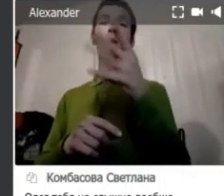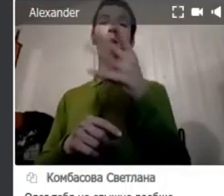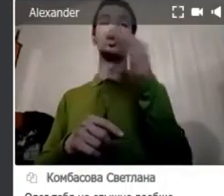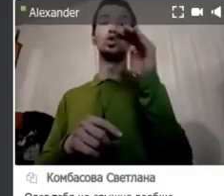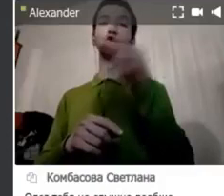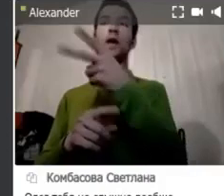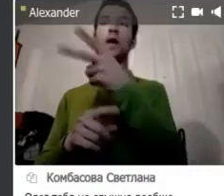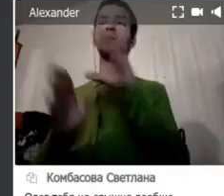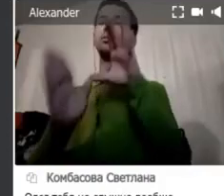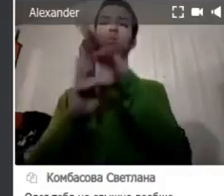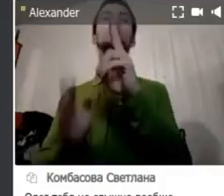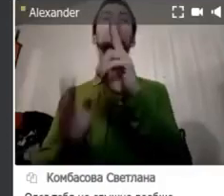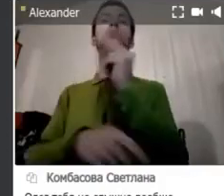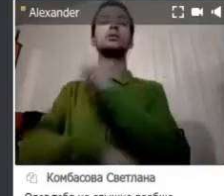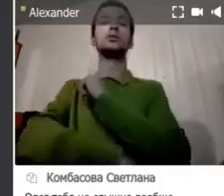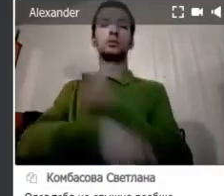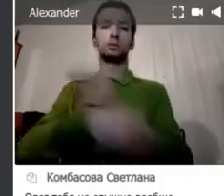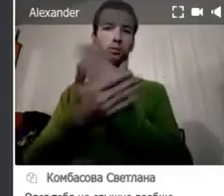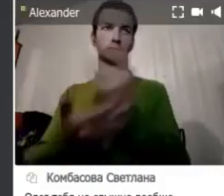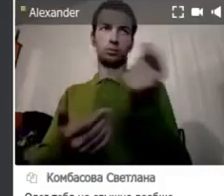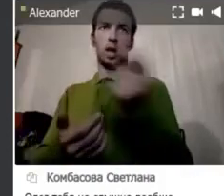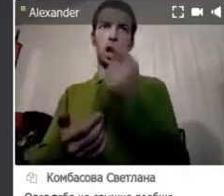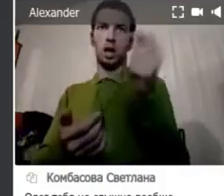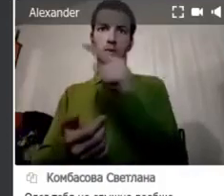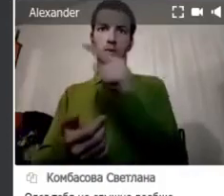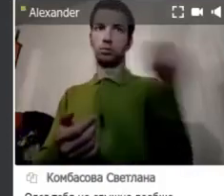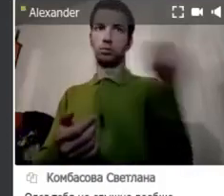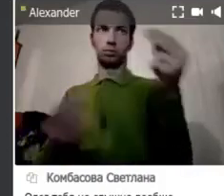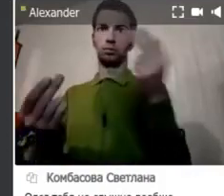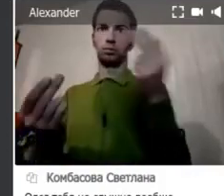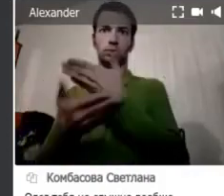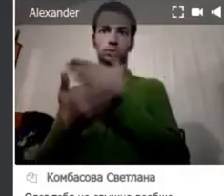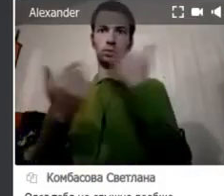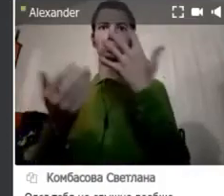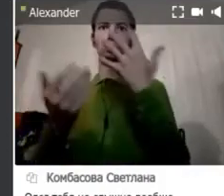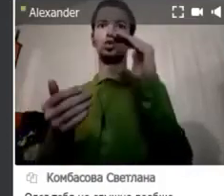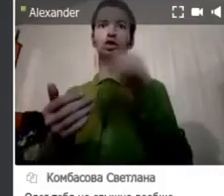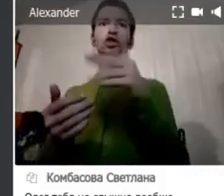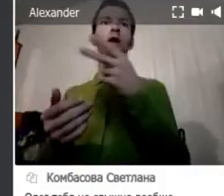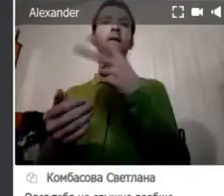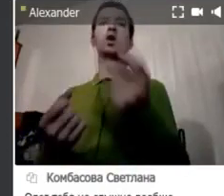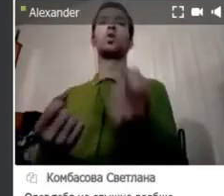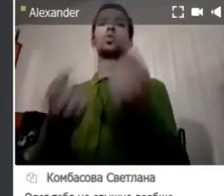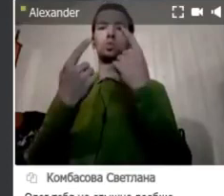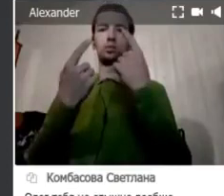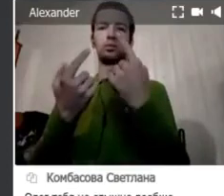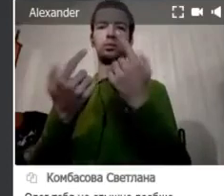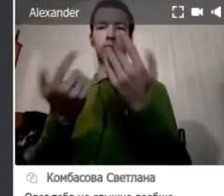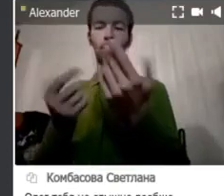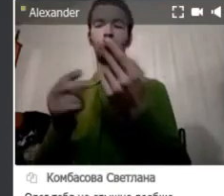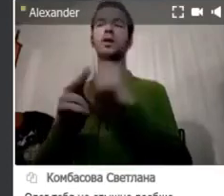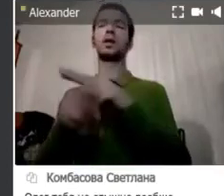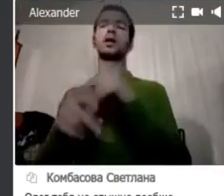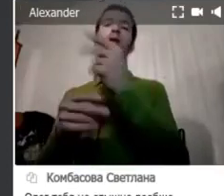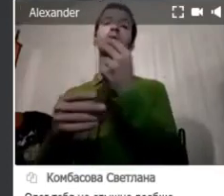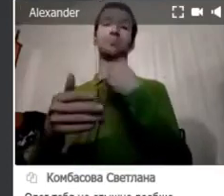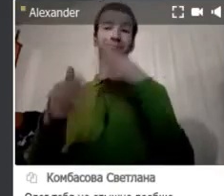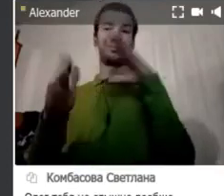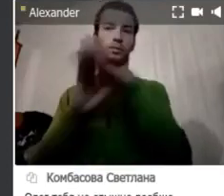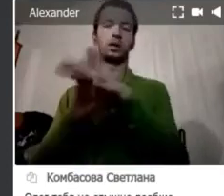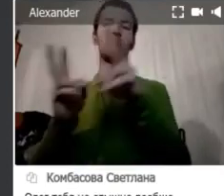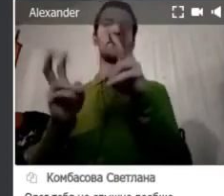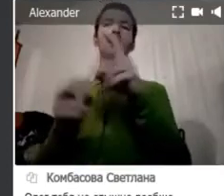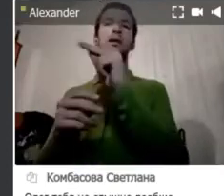решена, но для начала я вам поясню, куда можно инвестировать вообще. Чтобы вы понимали, чтобы вы